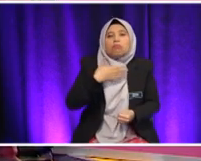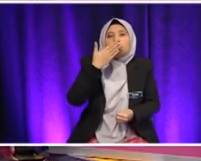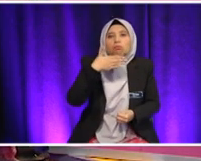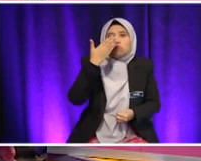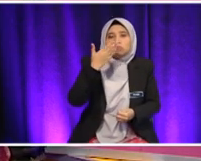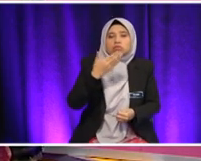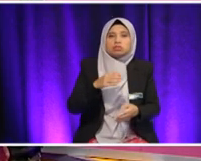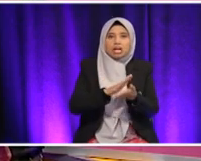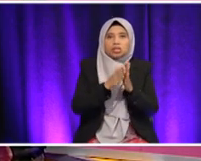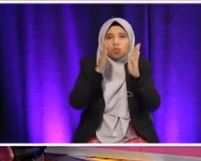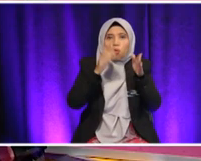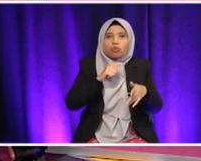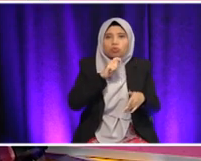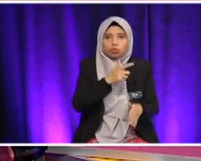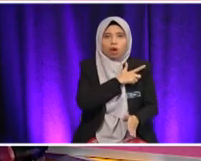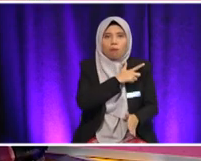malas ndak bergerak